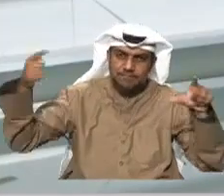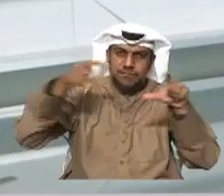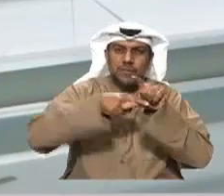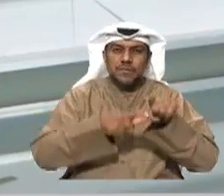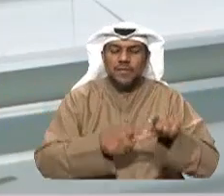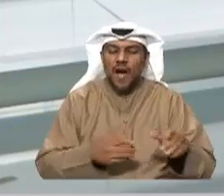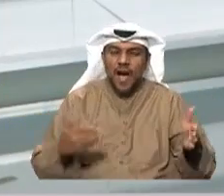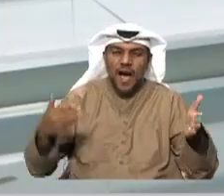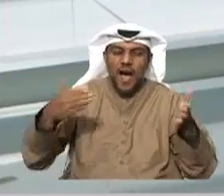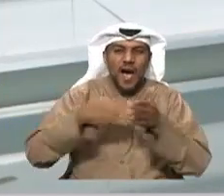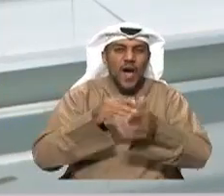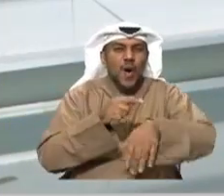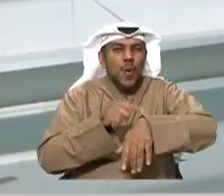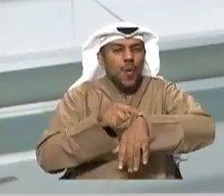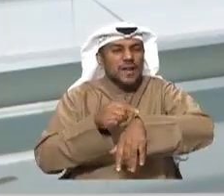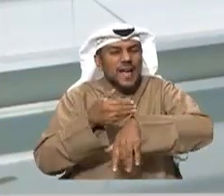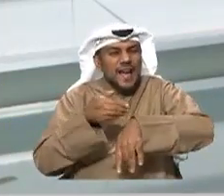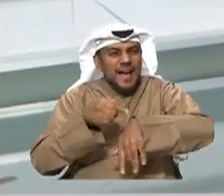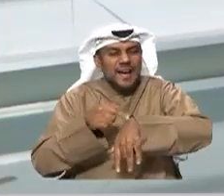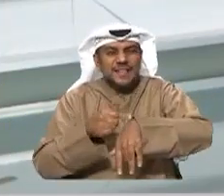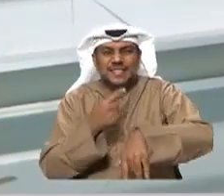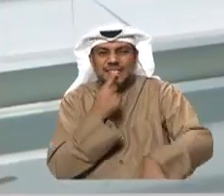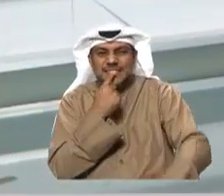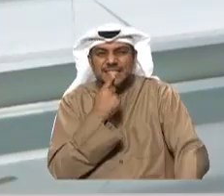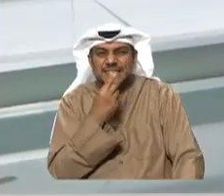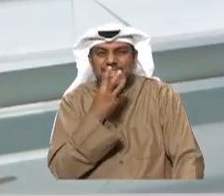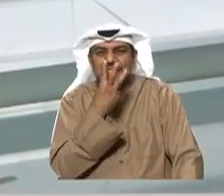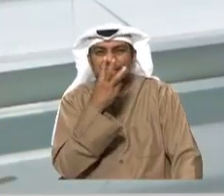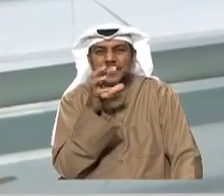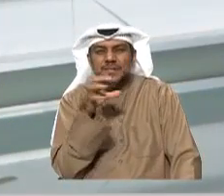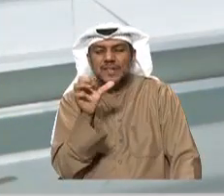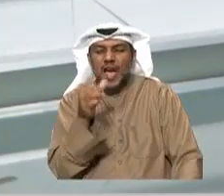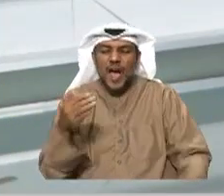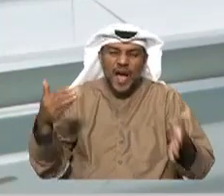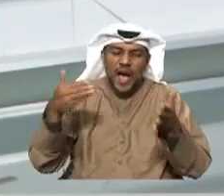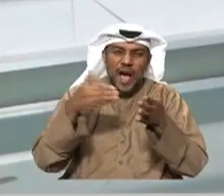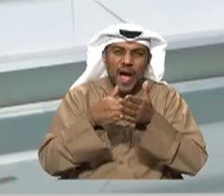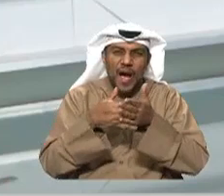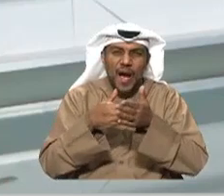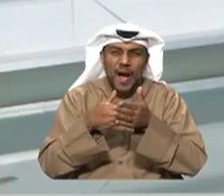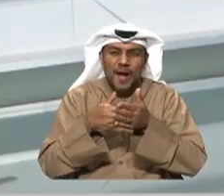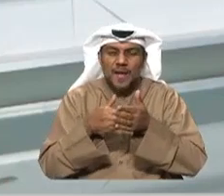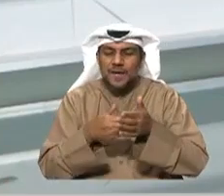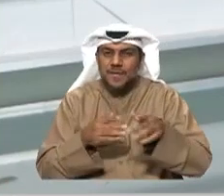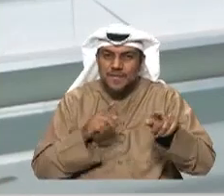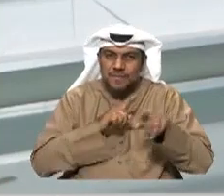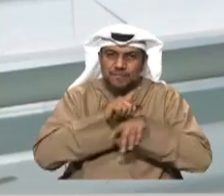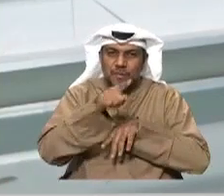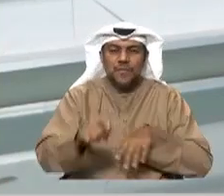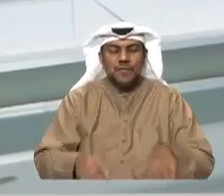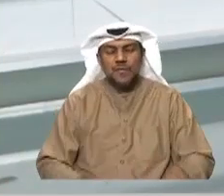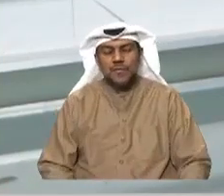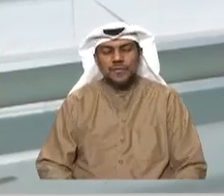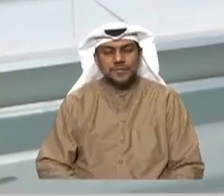بالوقت بدل الضائع من مباراة عند الدقيقة 93 عبر ركلة حرة مباشرة.